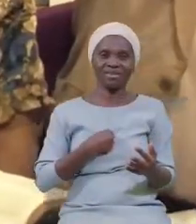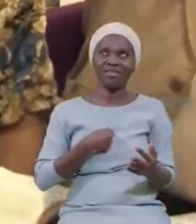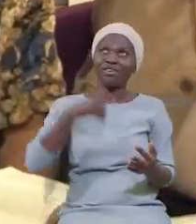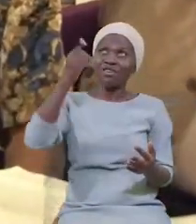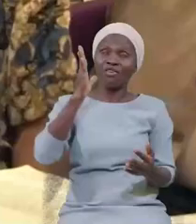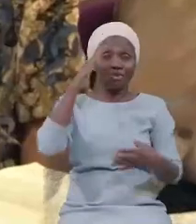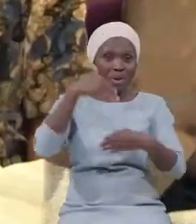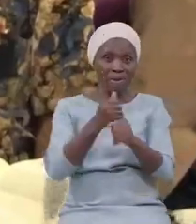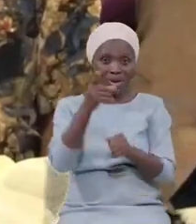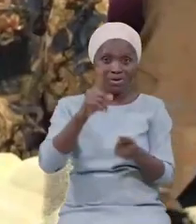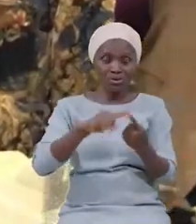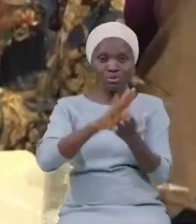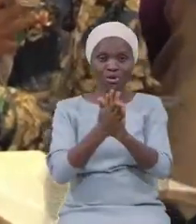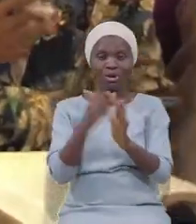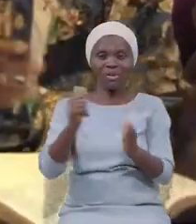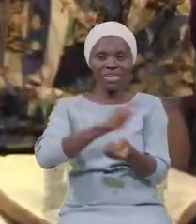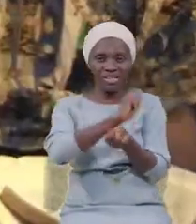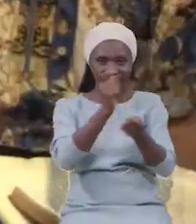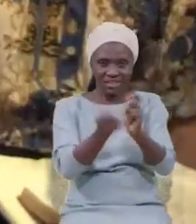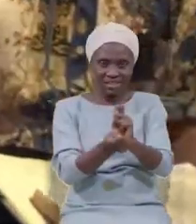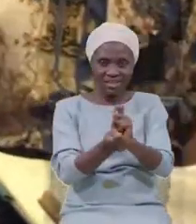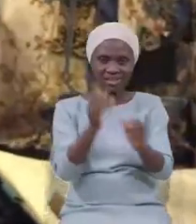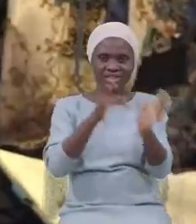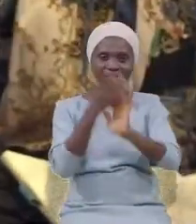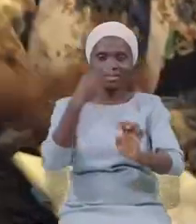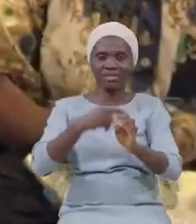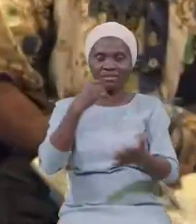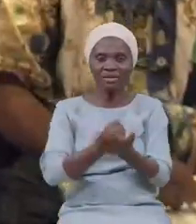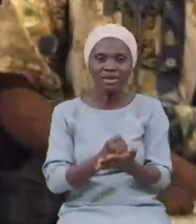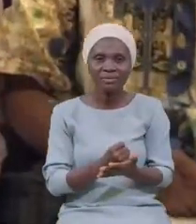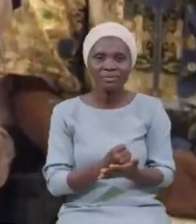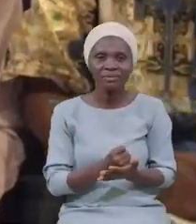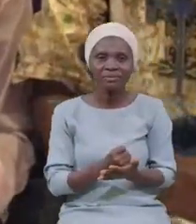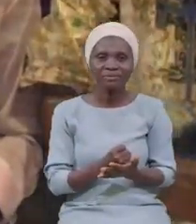Dieu fera de vous un agent de changement au nom de Jésus.